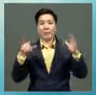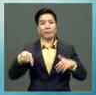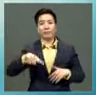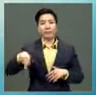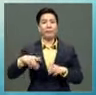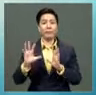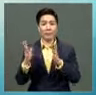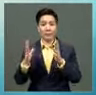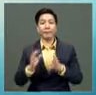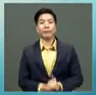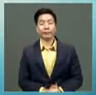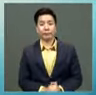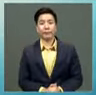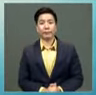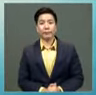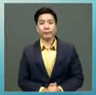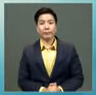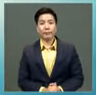ครับ